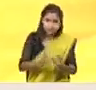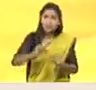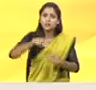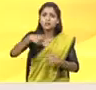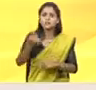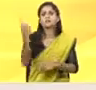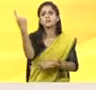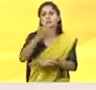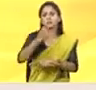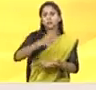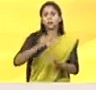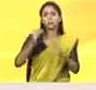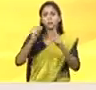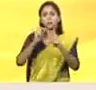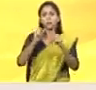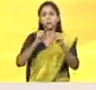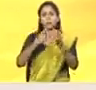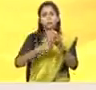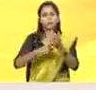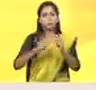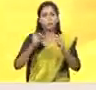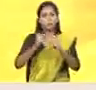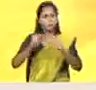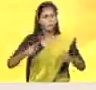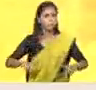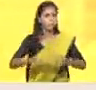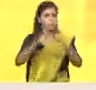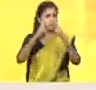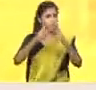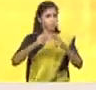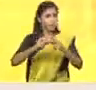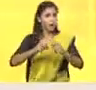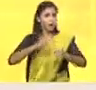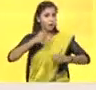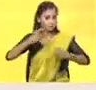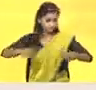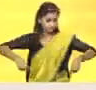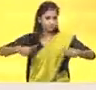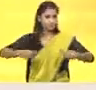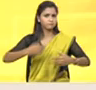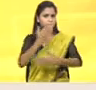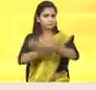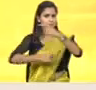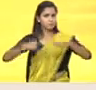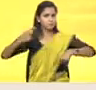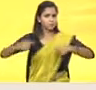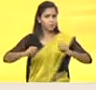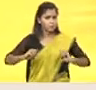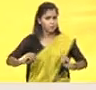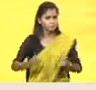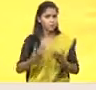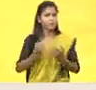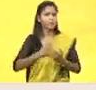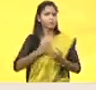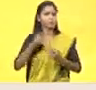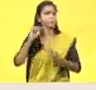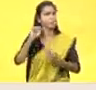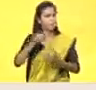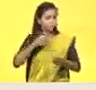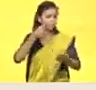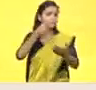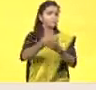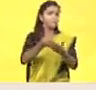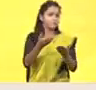में पेरिस में पैरालंपिक्स शुरू हो रहे हैं। हमारे दिव्यांग भाई बहन वहां पहुंचे